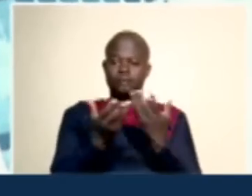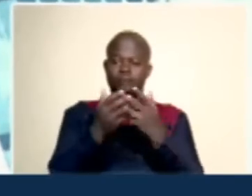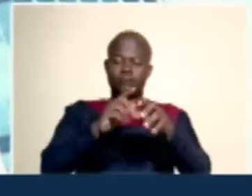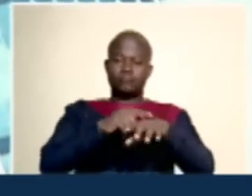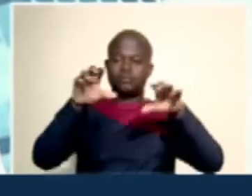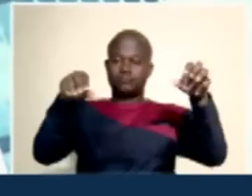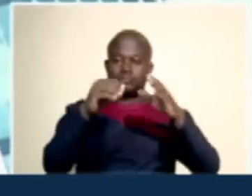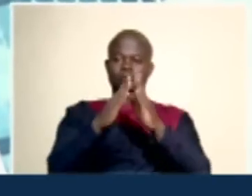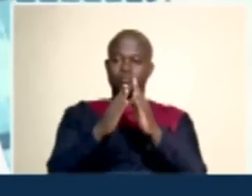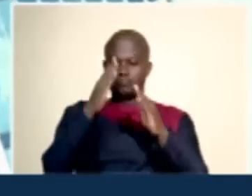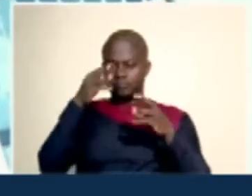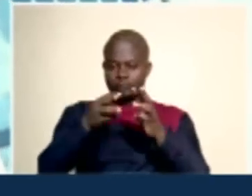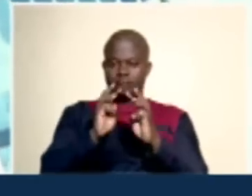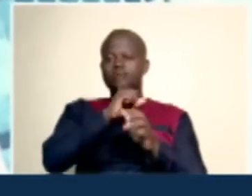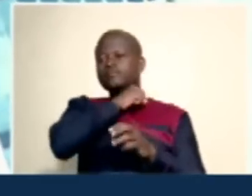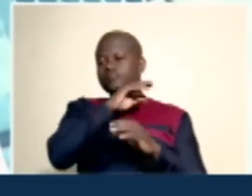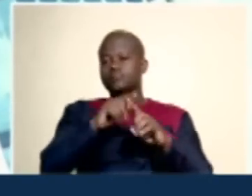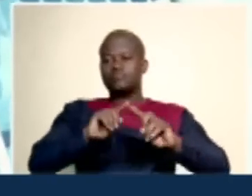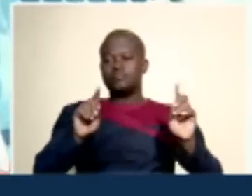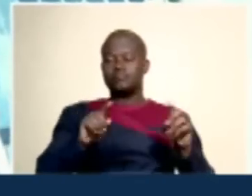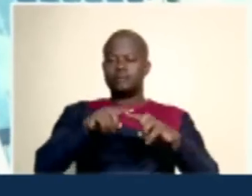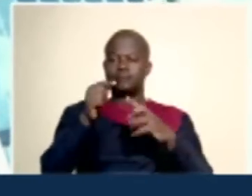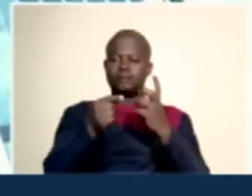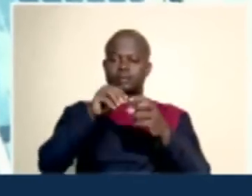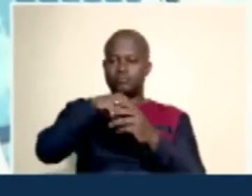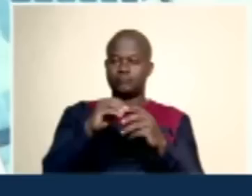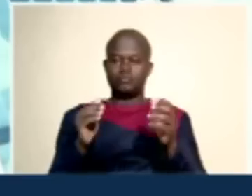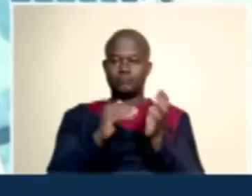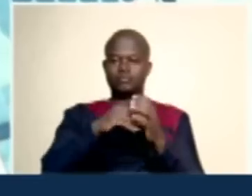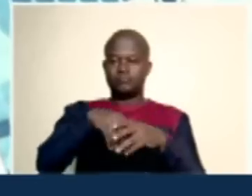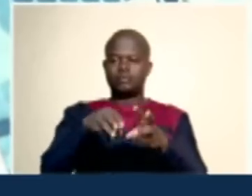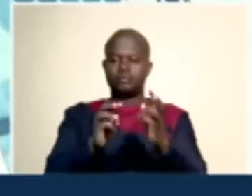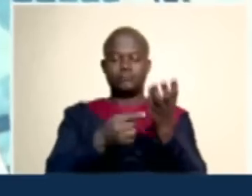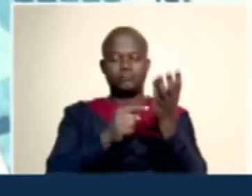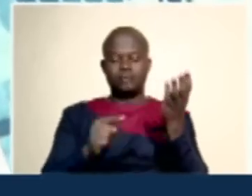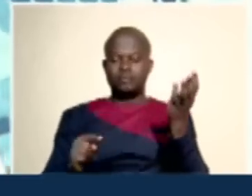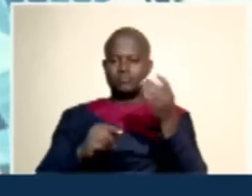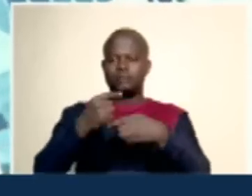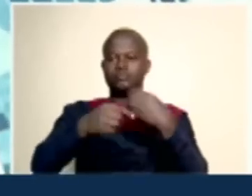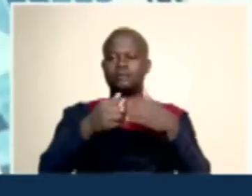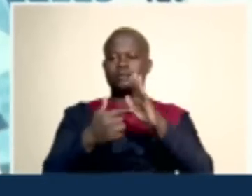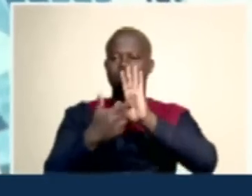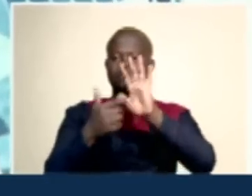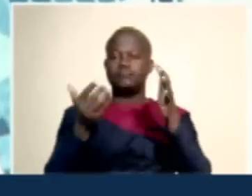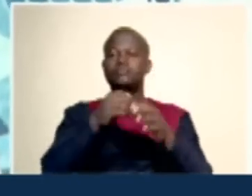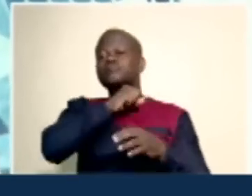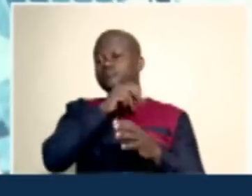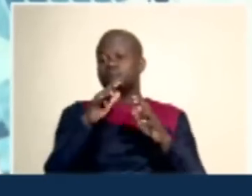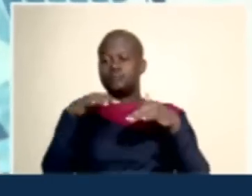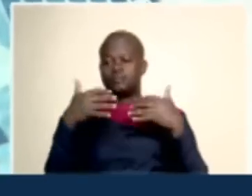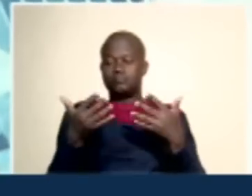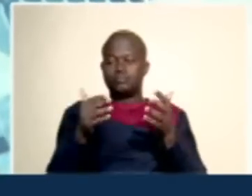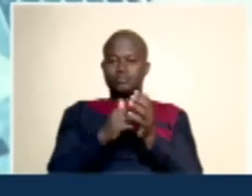hirya neno mu mugi ku buryo iyo myanda itandukanywa bitewe n'ibiyigize ndetse harimo uburyo bw'ikoranabuhanga bukomeza kwerekana imyanda igeze